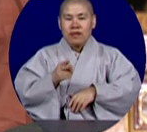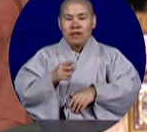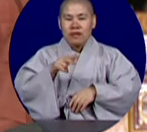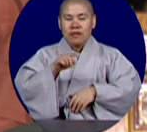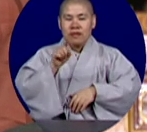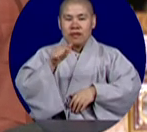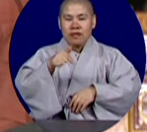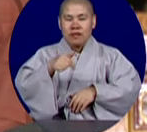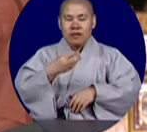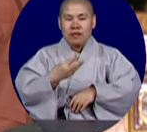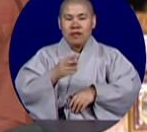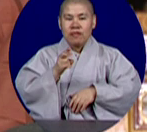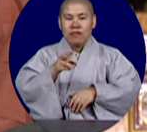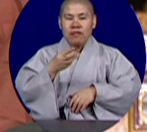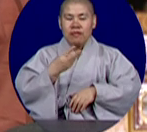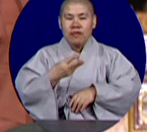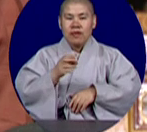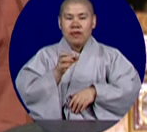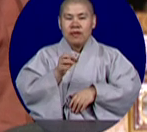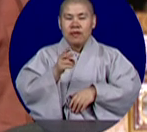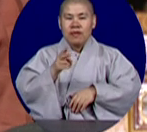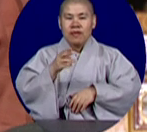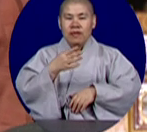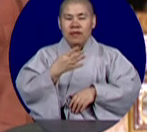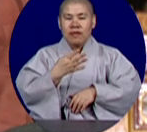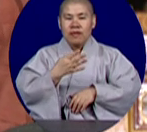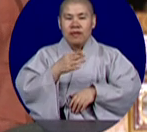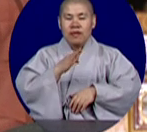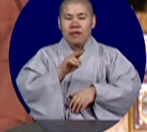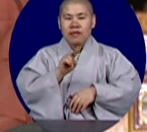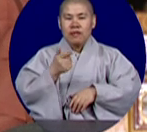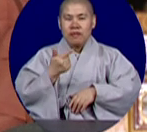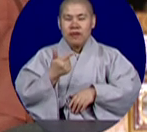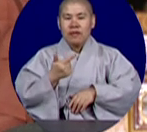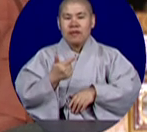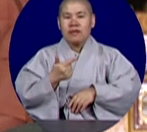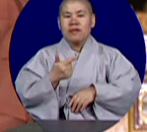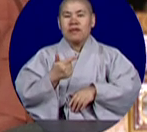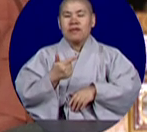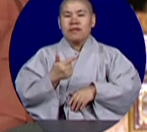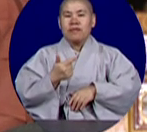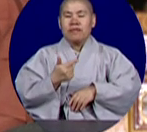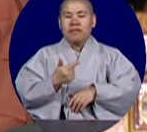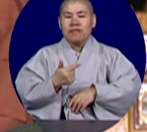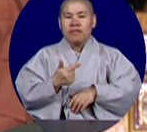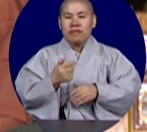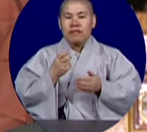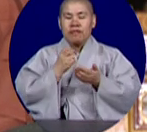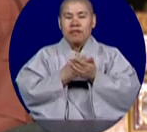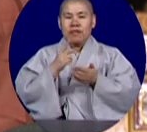정멸, 열반, 법성 이 자리인데 이건 한마디로 말해서